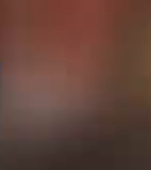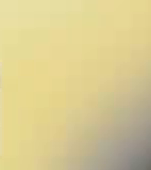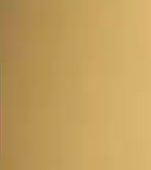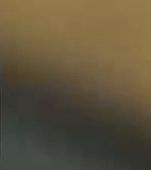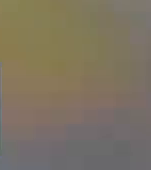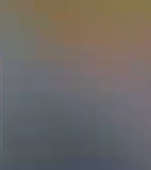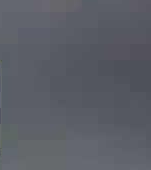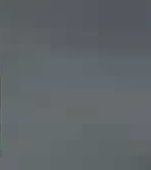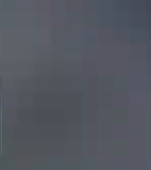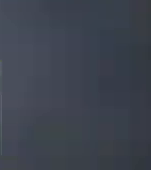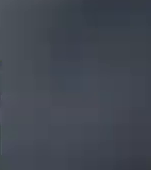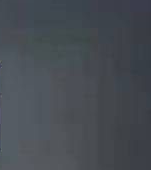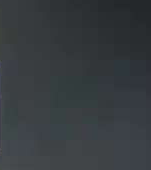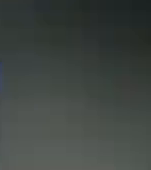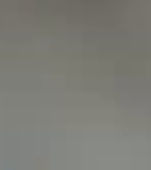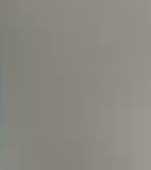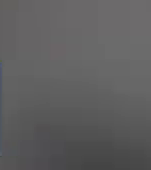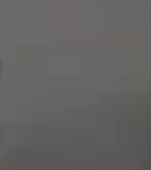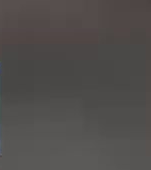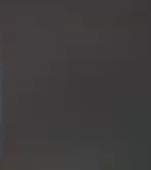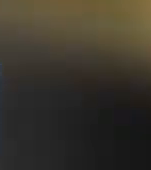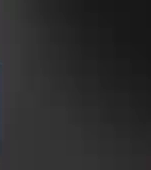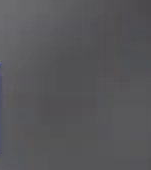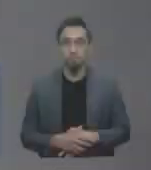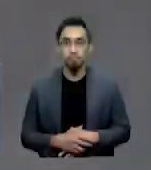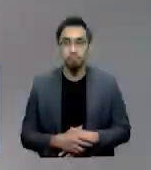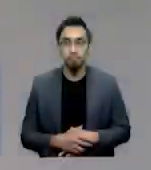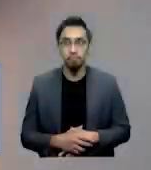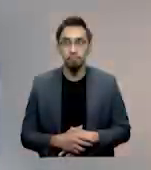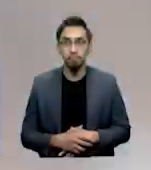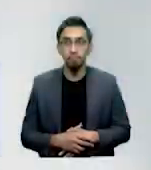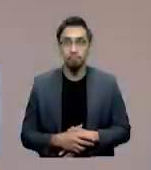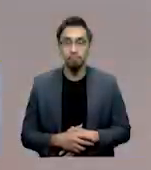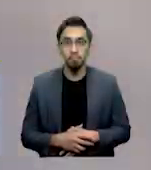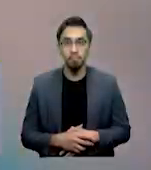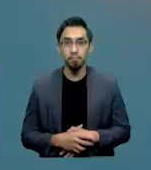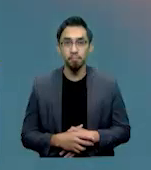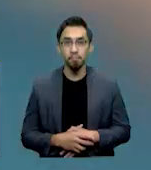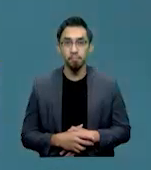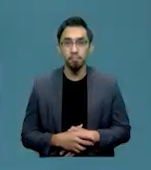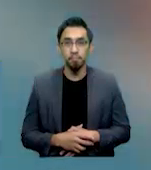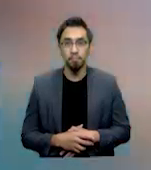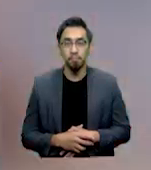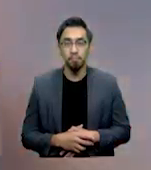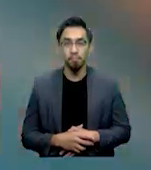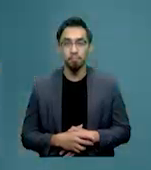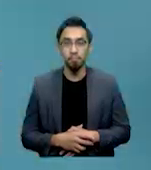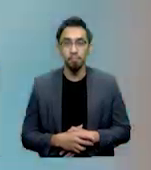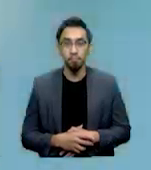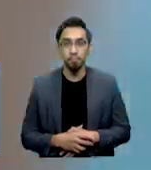sebuah kapal motor yang mengangkut se kontainer dua mobil pikup dan dua sepeda motor tenggelam di danau TTI Kabupaten Luwu Timur Sulawesi